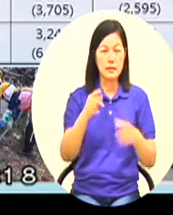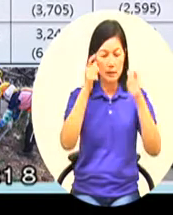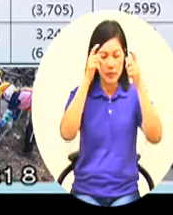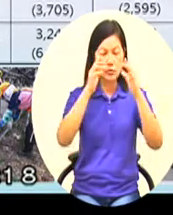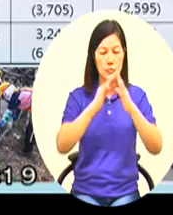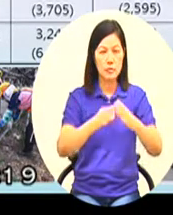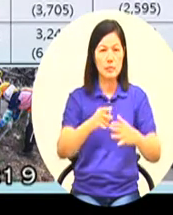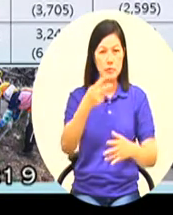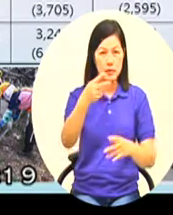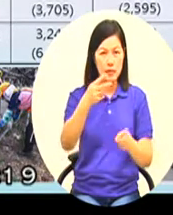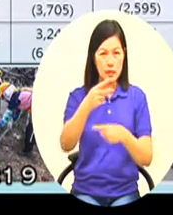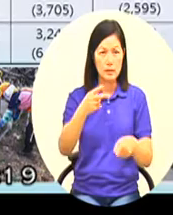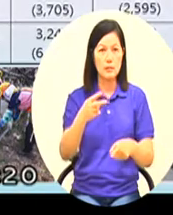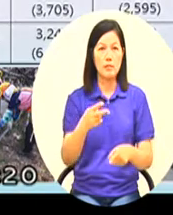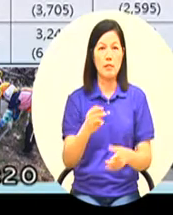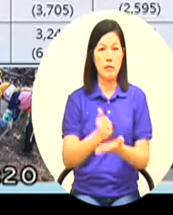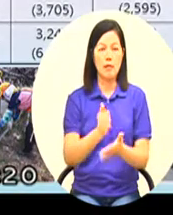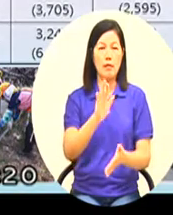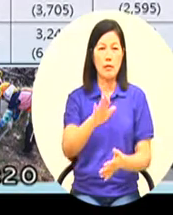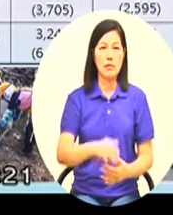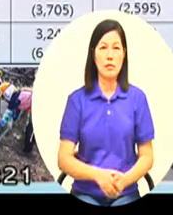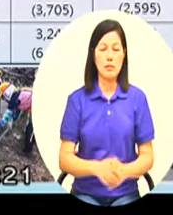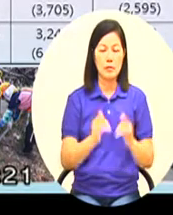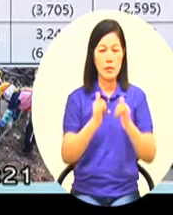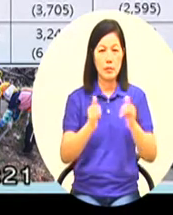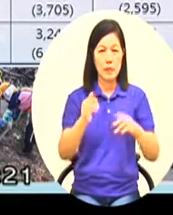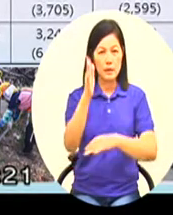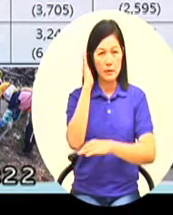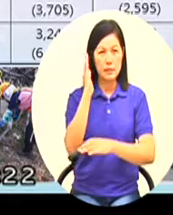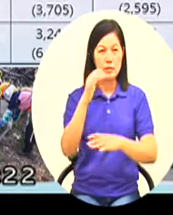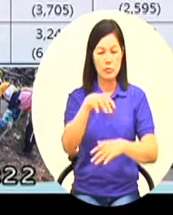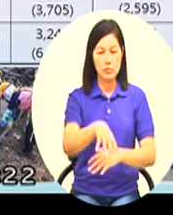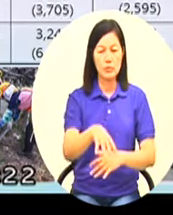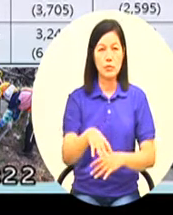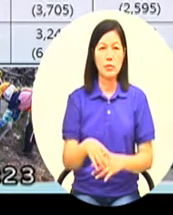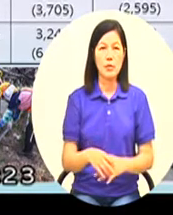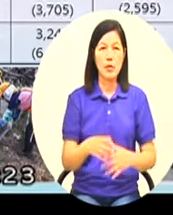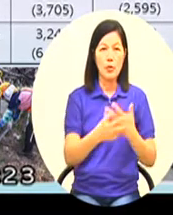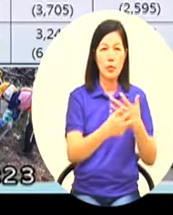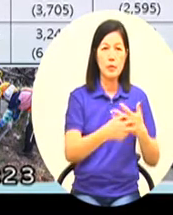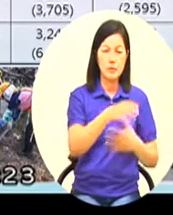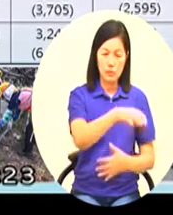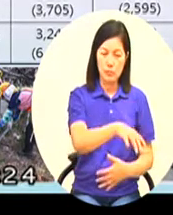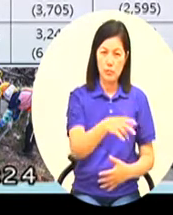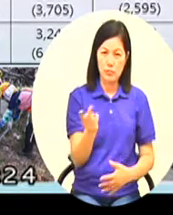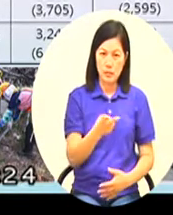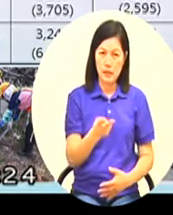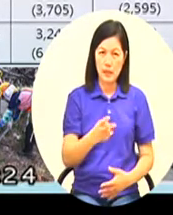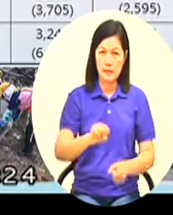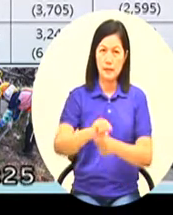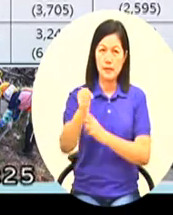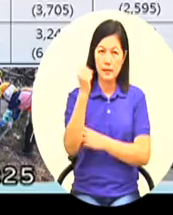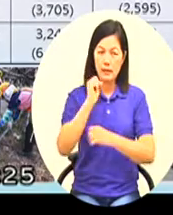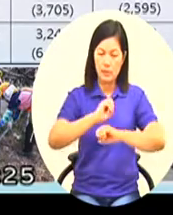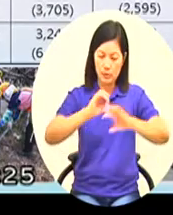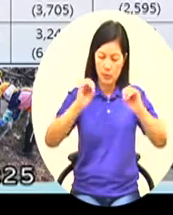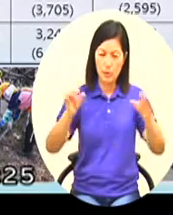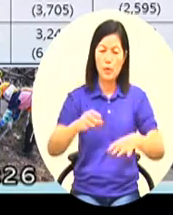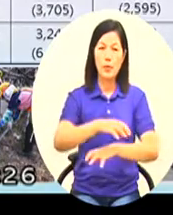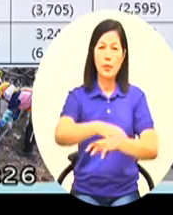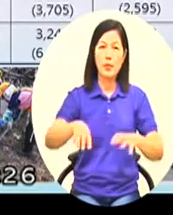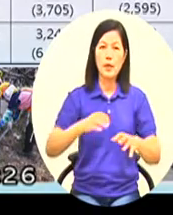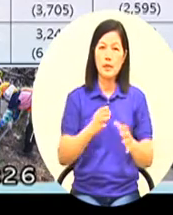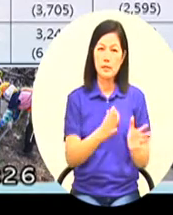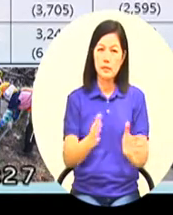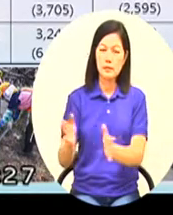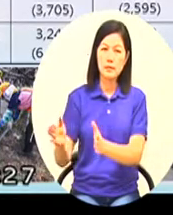个民政局、卫生局等等的这个局处在加强执行有关于环境整顿跟登革